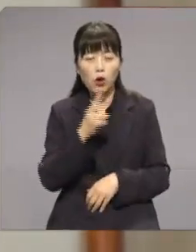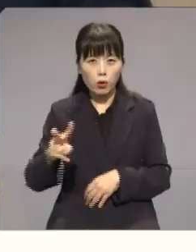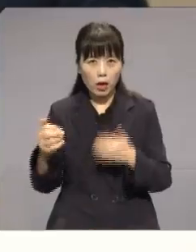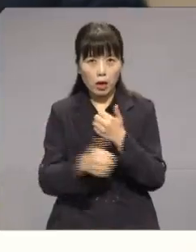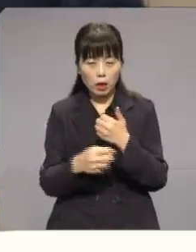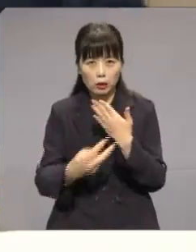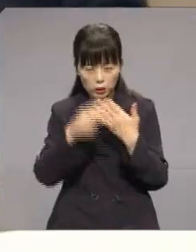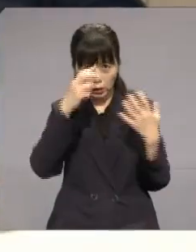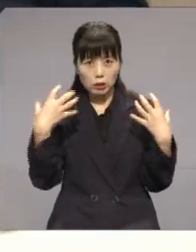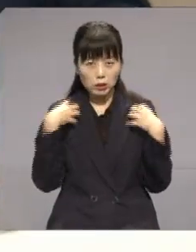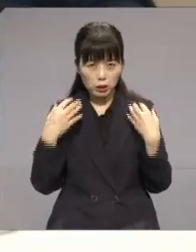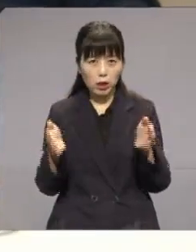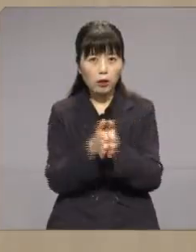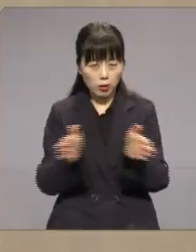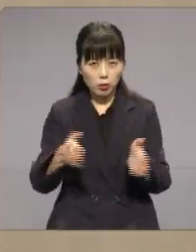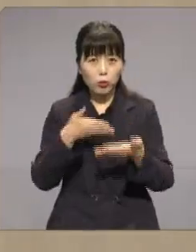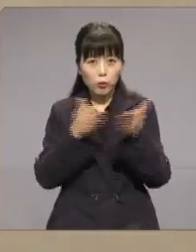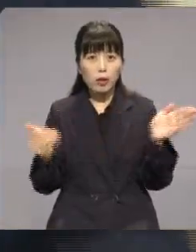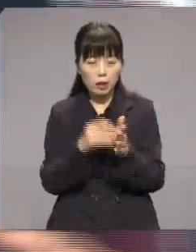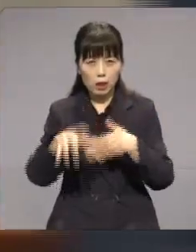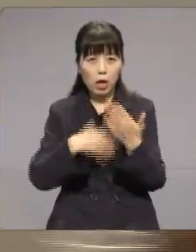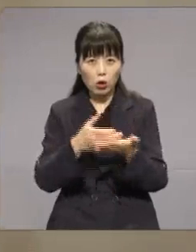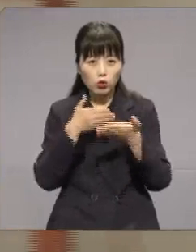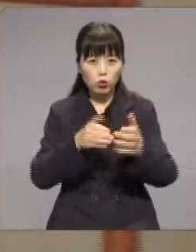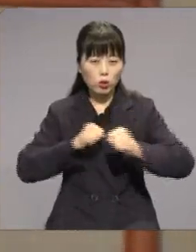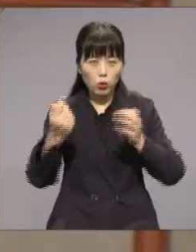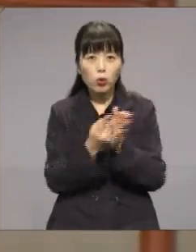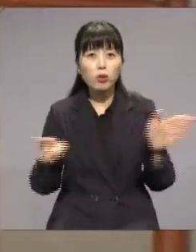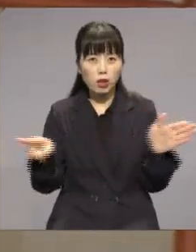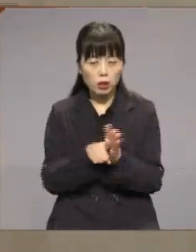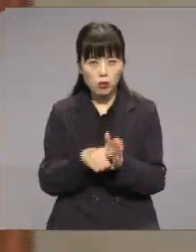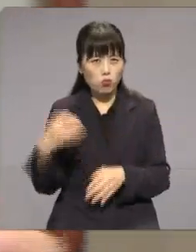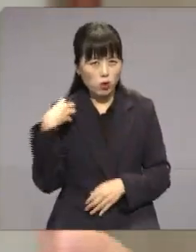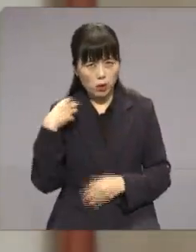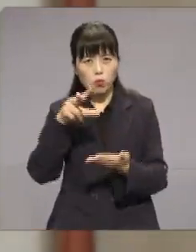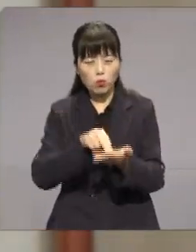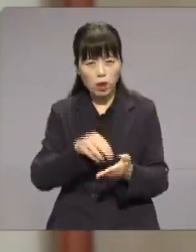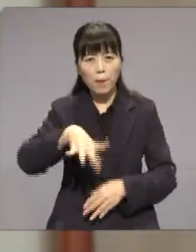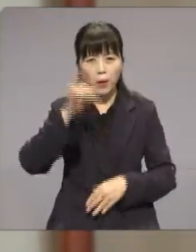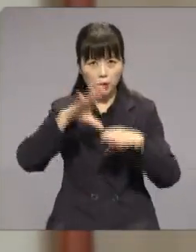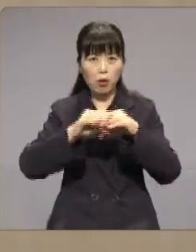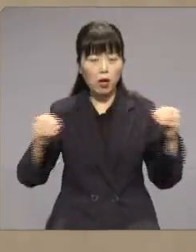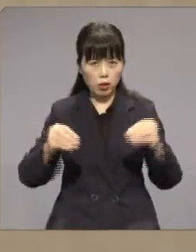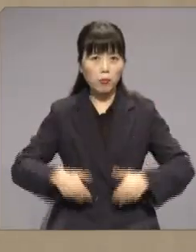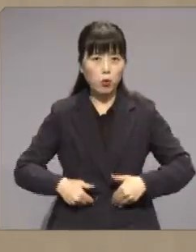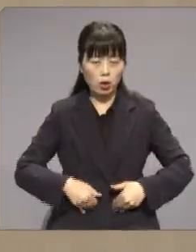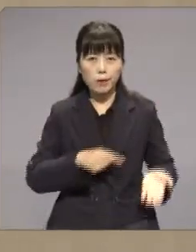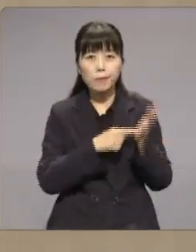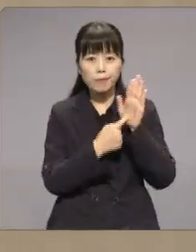협의체 출범도 얘기했습니다. 특히 개혁의 추진 동력을 위해서라도 부담되는 문제들을 먼저 해소하자고